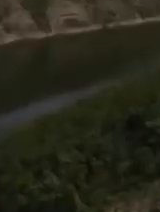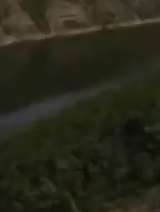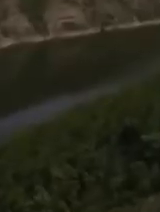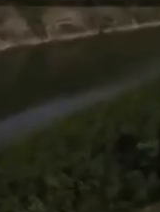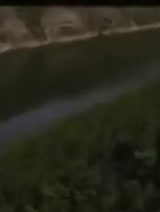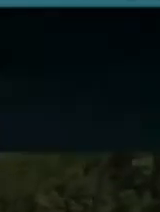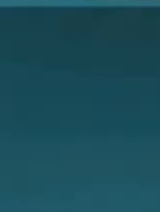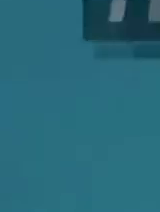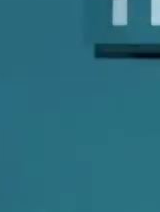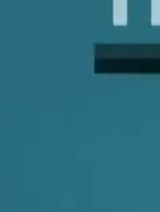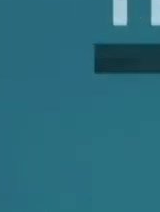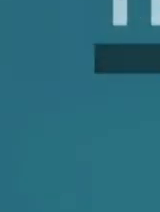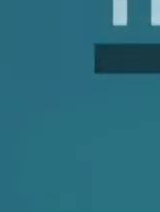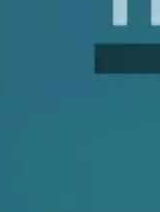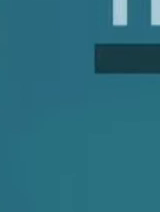Музика